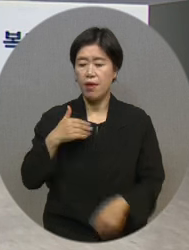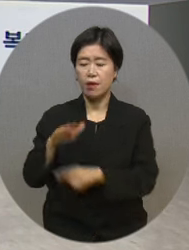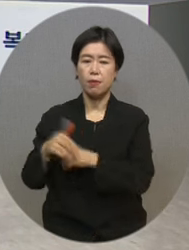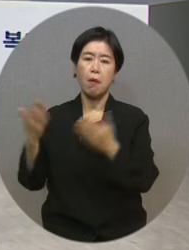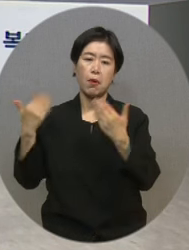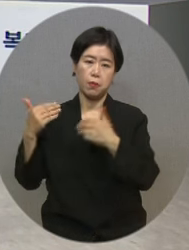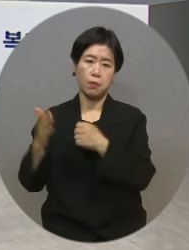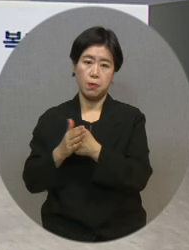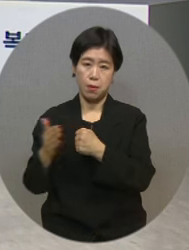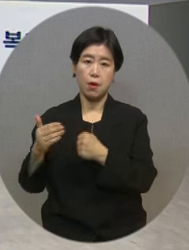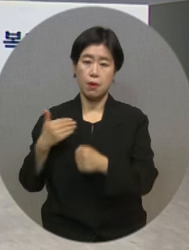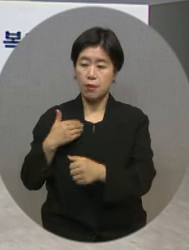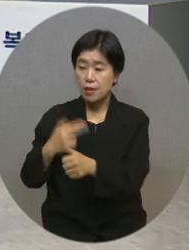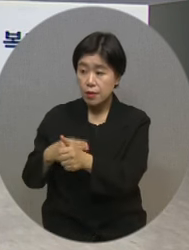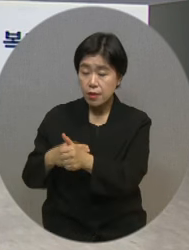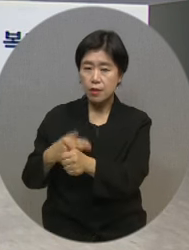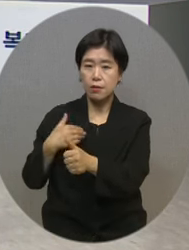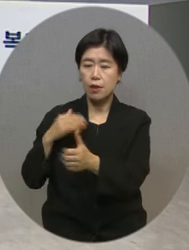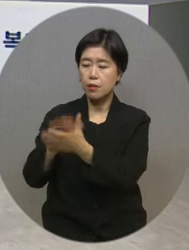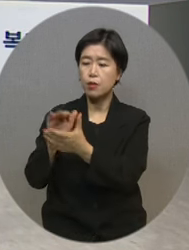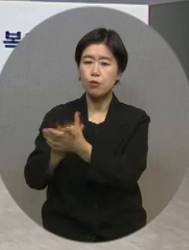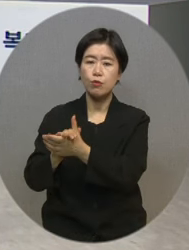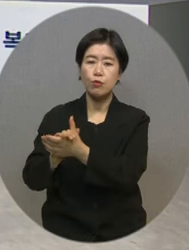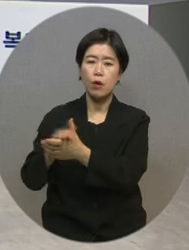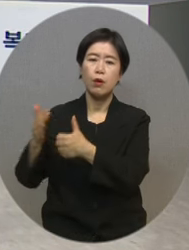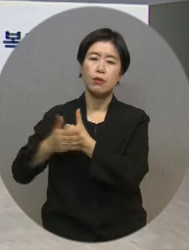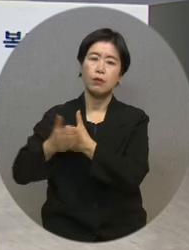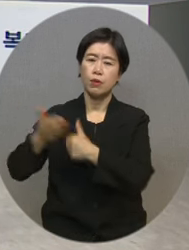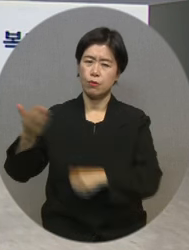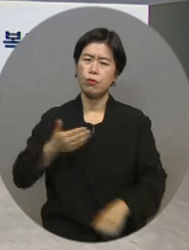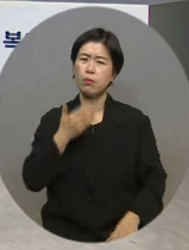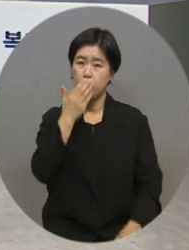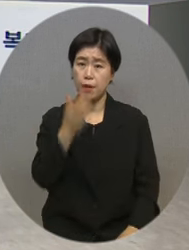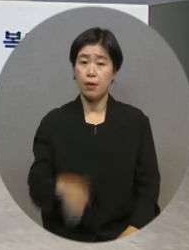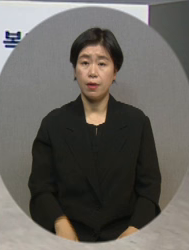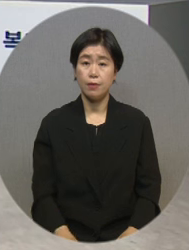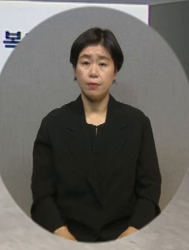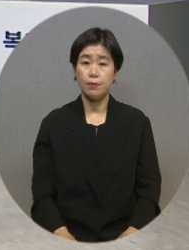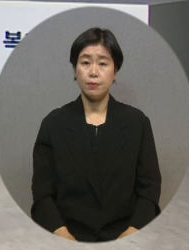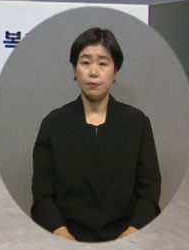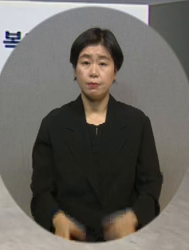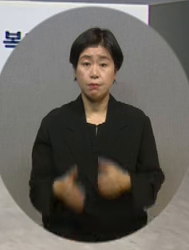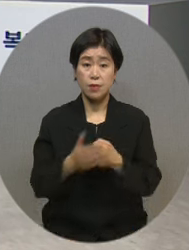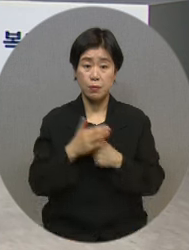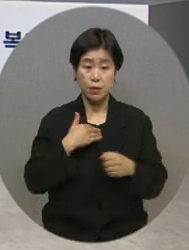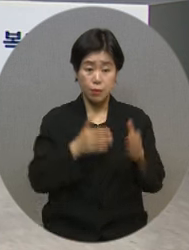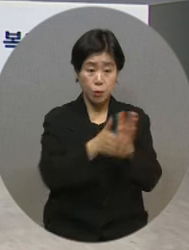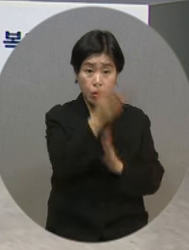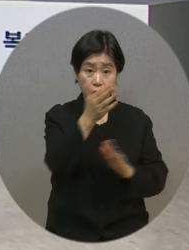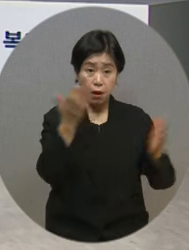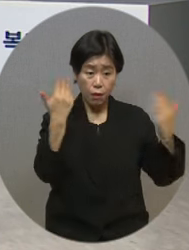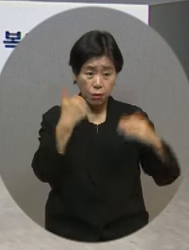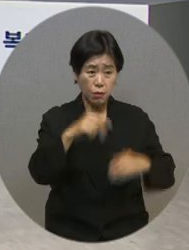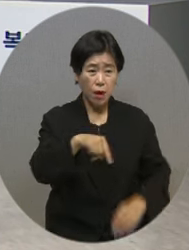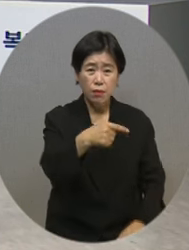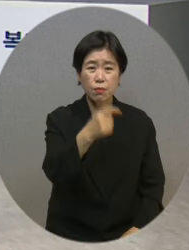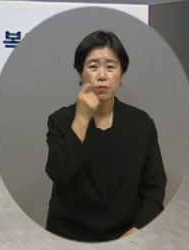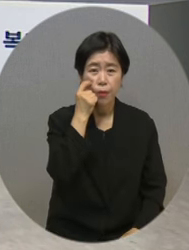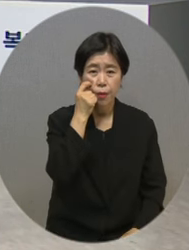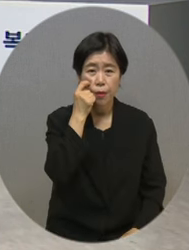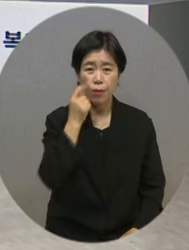말을 하고 서비스를 이렇게 요청해가지고 지원해주는 이런 것들을